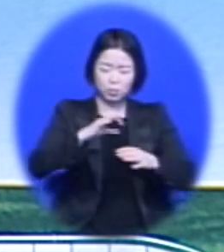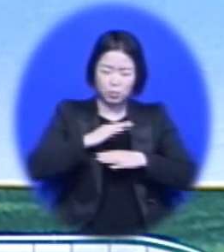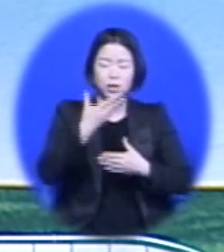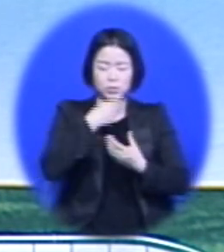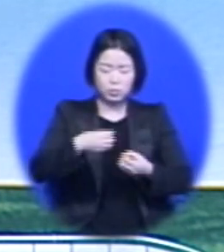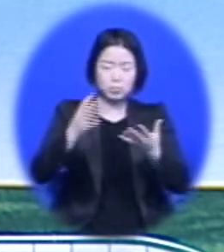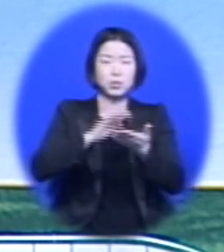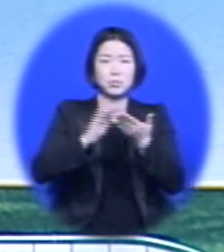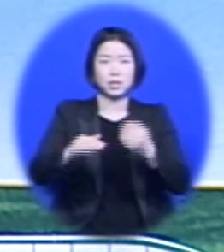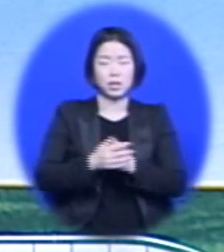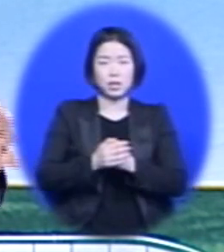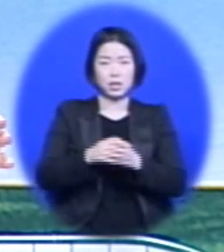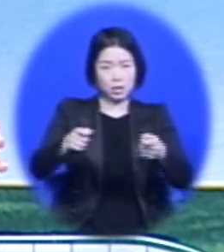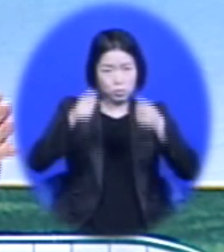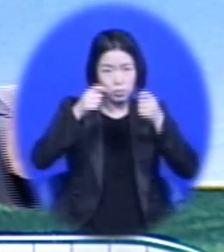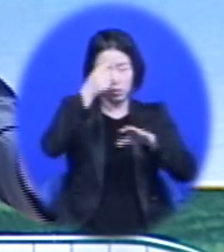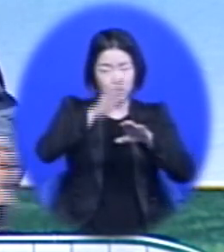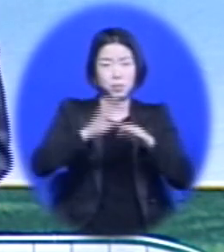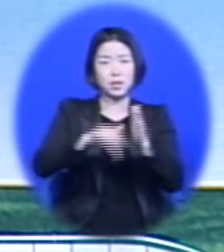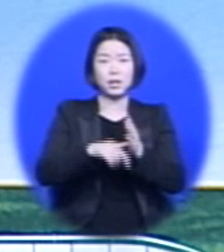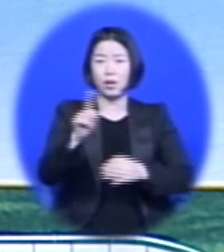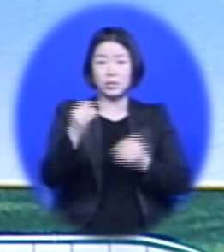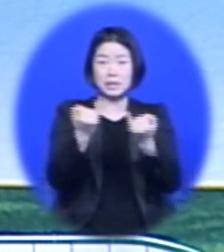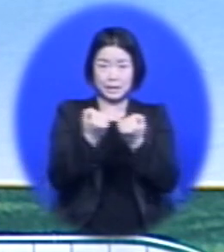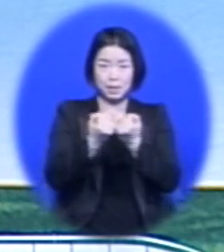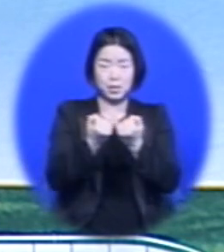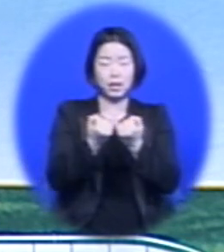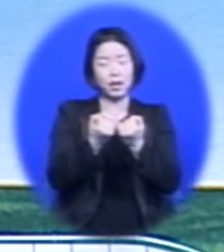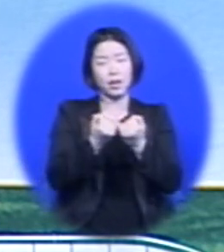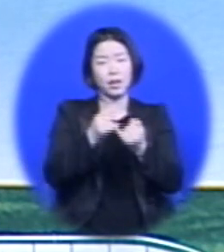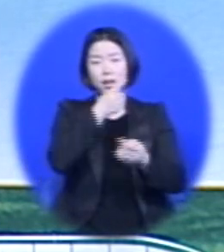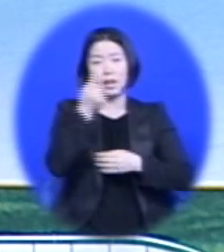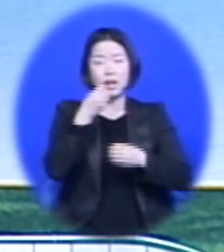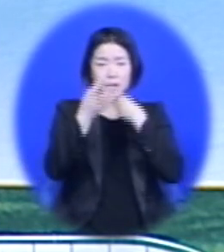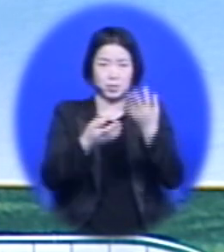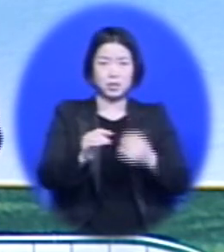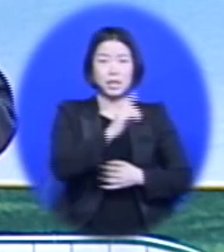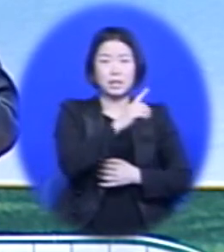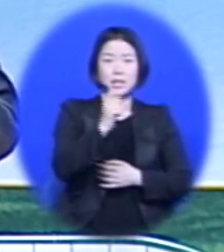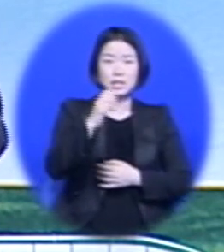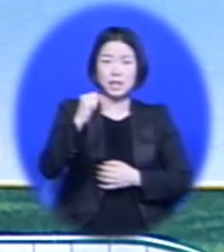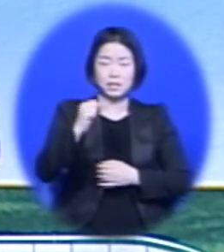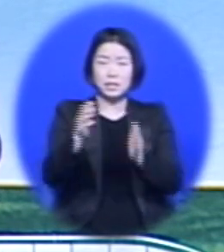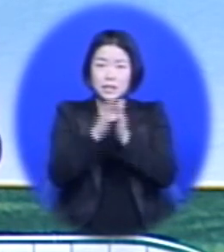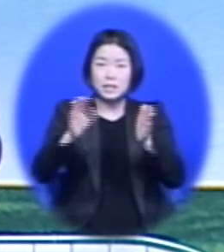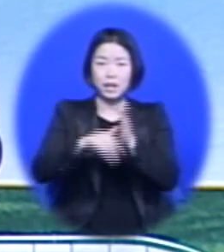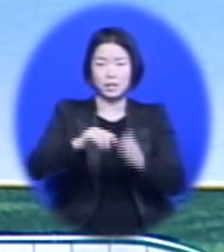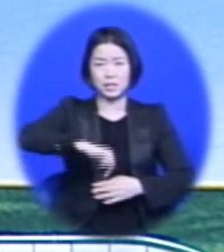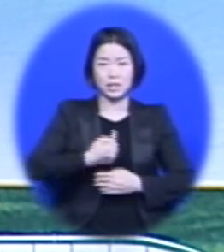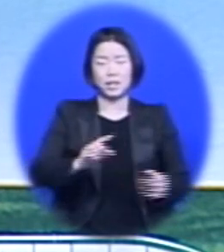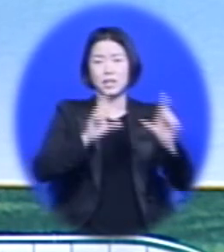것입니다. 수료 예배 때 어느 자매가 간증을 했습니다. DTS를 시작할 때 자기 삶은 너무